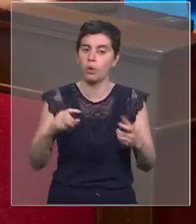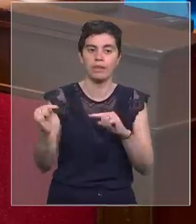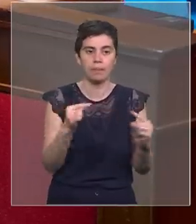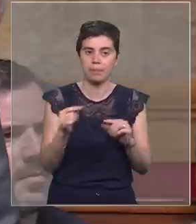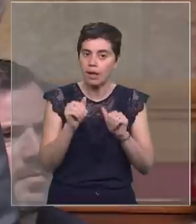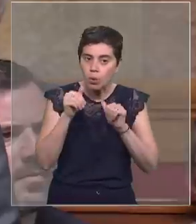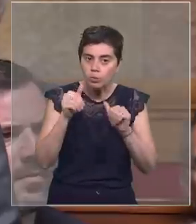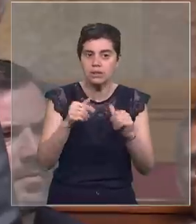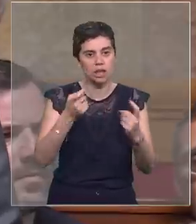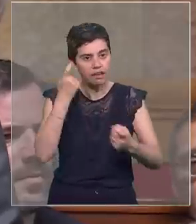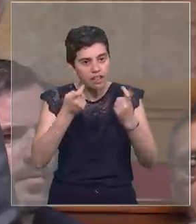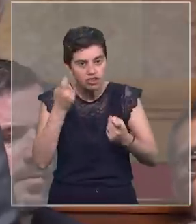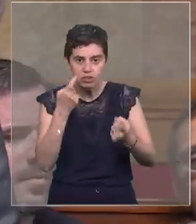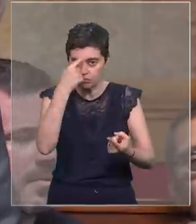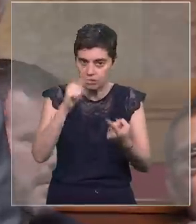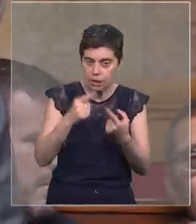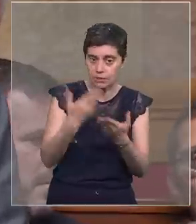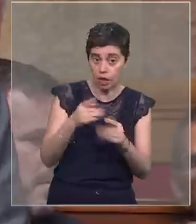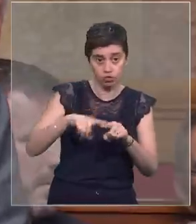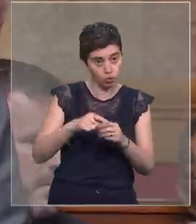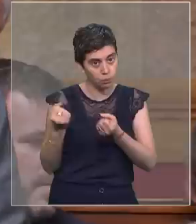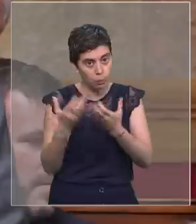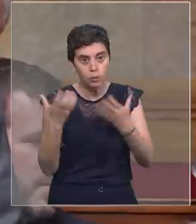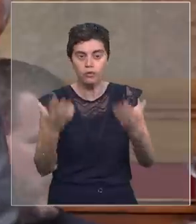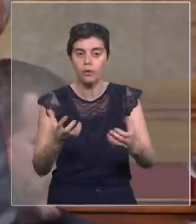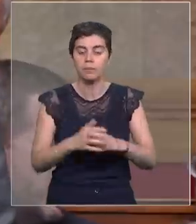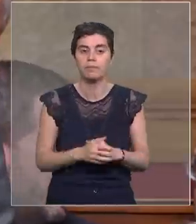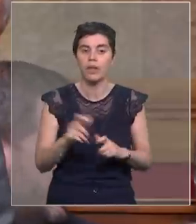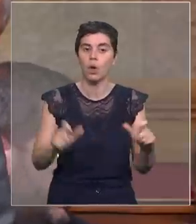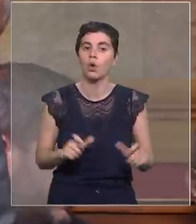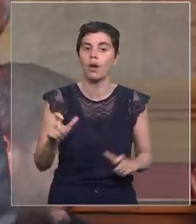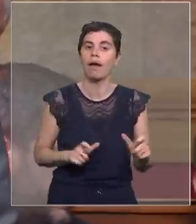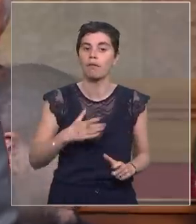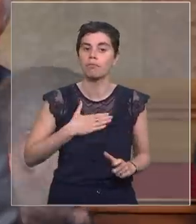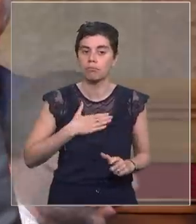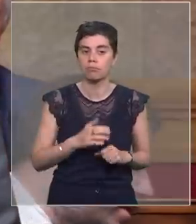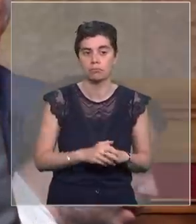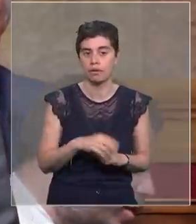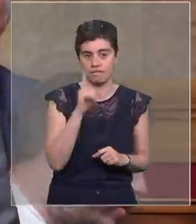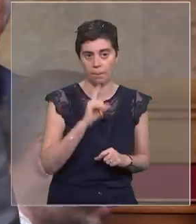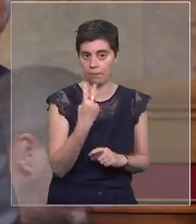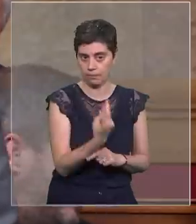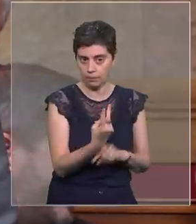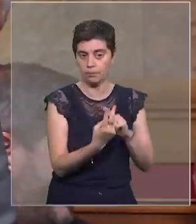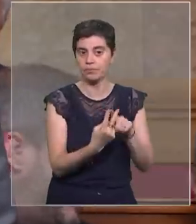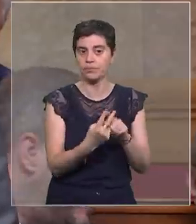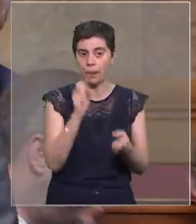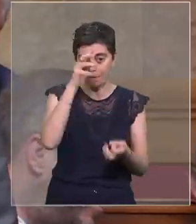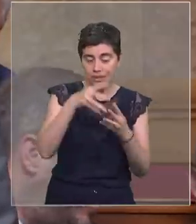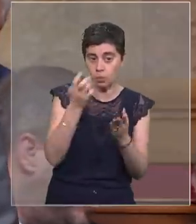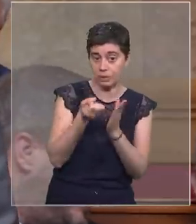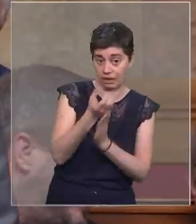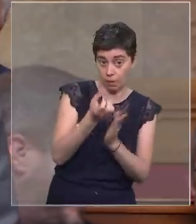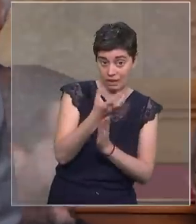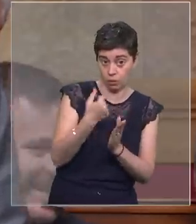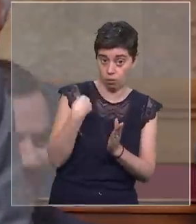à plancher sur le sujet, à proposer même. D'ailleurs, avec mes collègues Marjolaine Meunier-Millefer et Julie Lahernous, la mission d'information